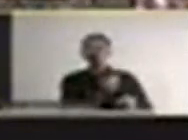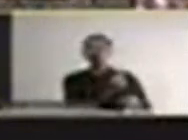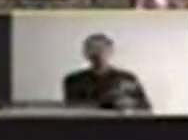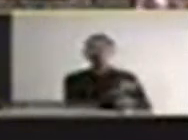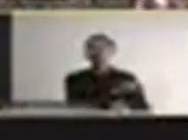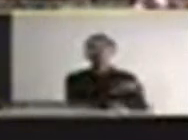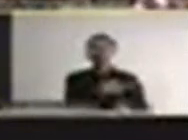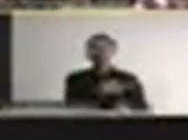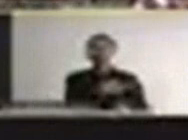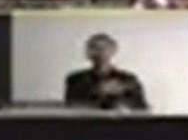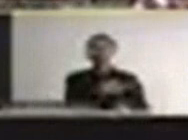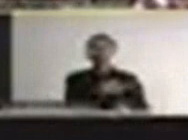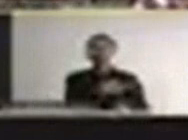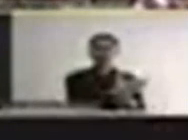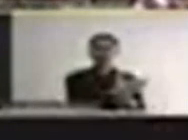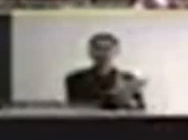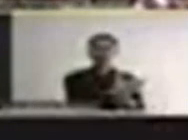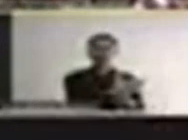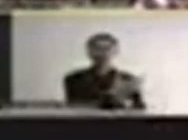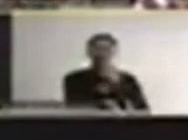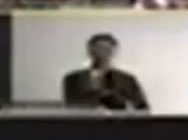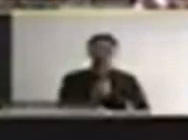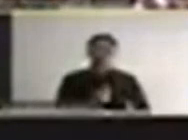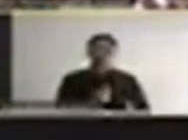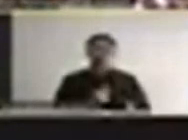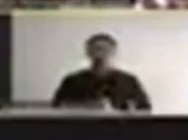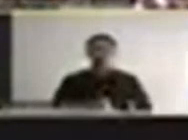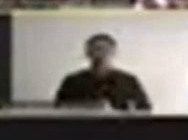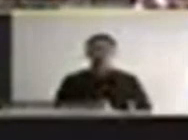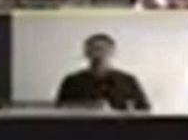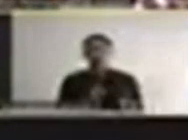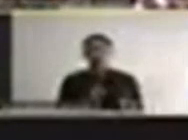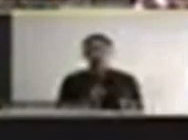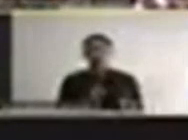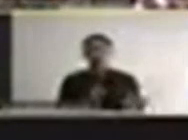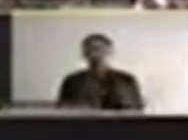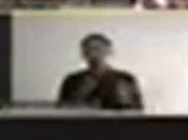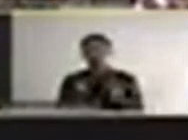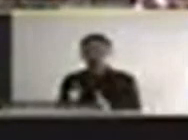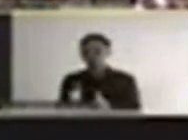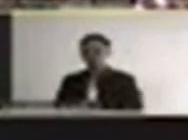sendiri. Yang selanjutnya, prinsip yang perlu